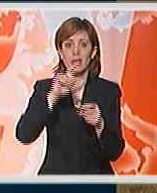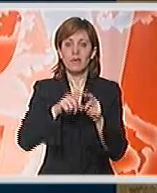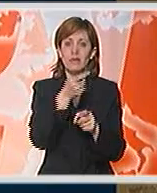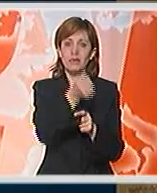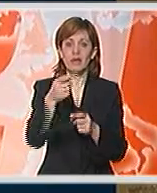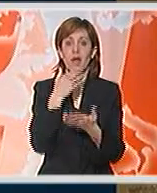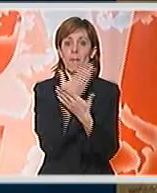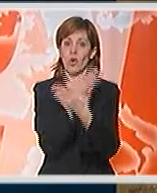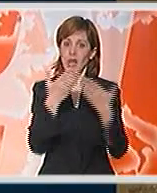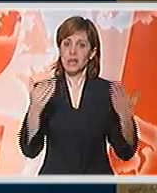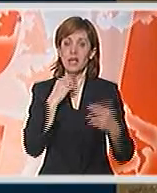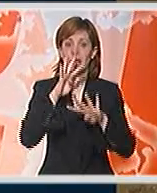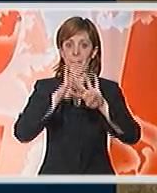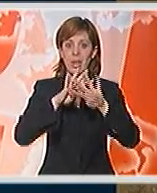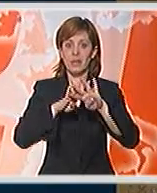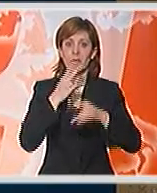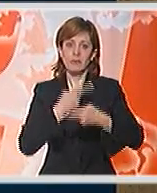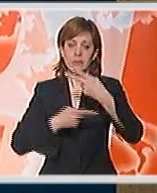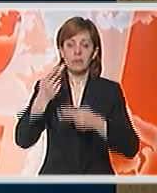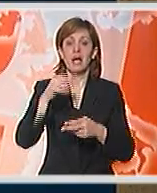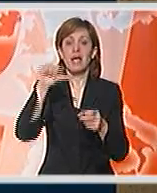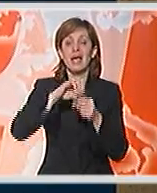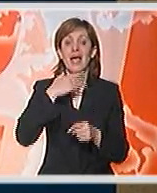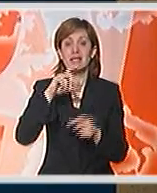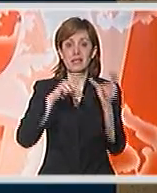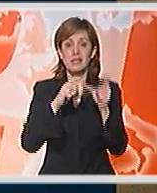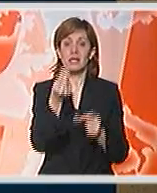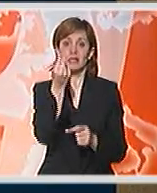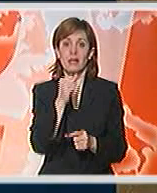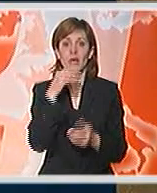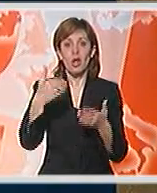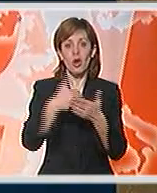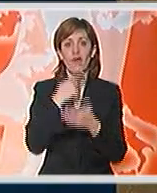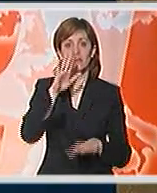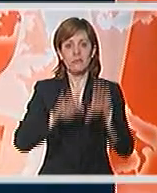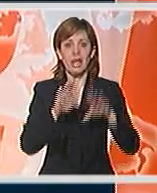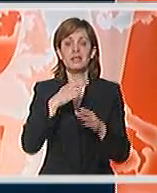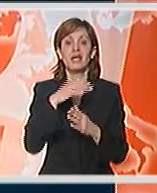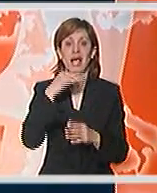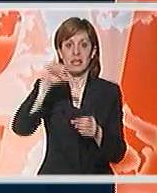finansiranja modernizacije mreže za transport gasa u Srbiji i izgradnje novog skladišta gasa.